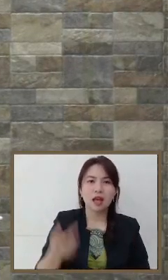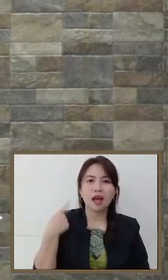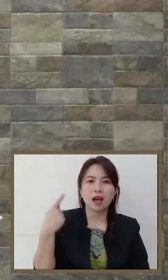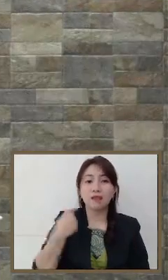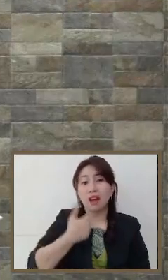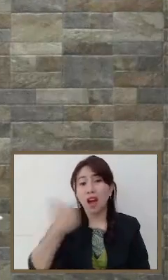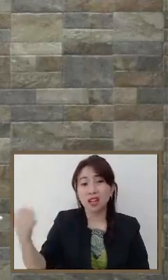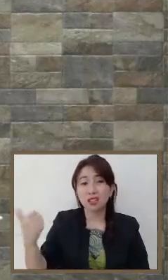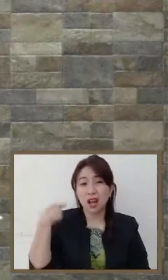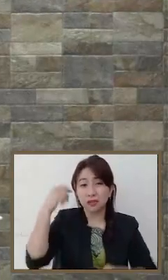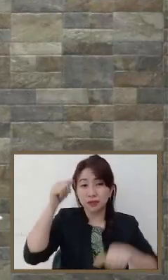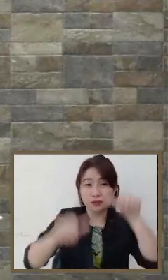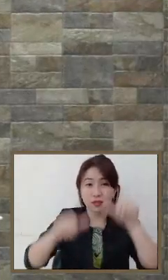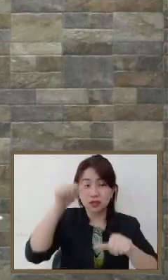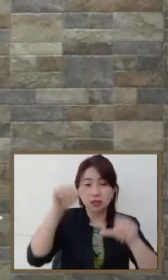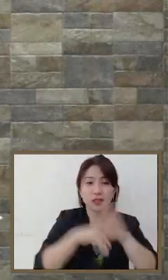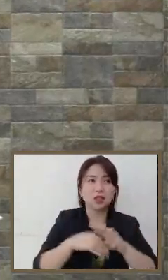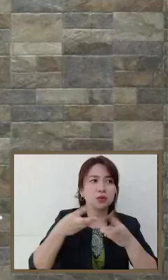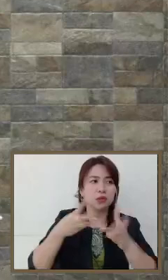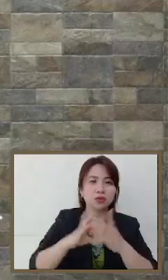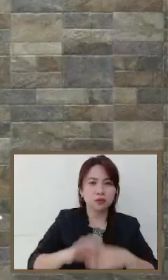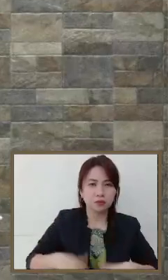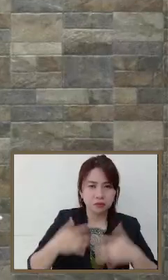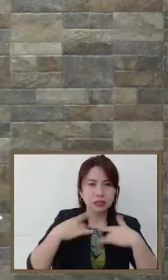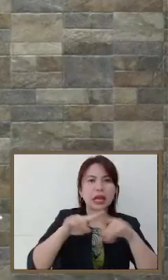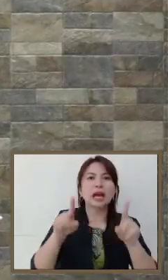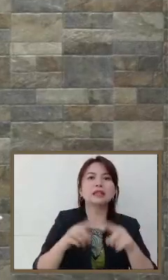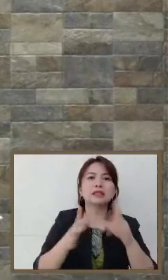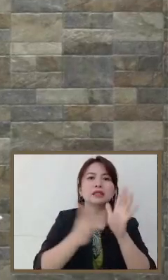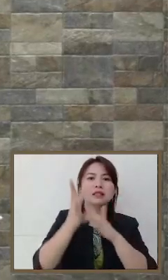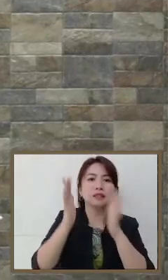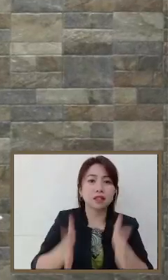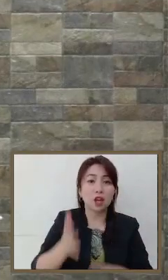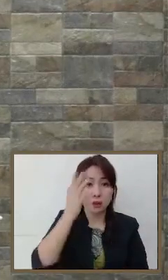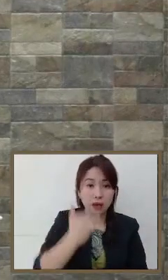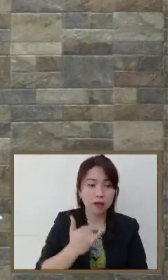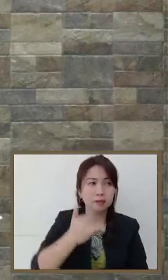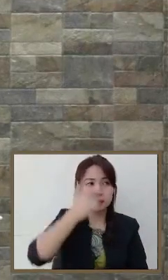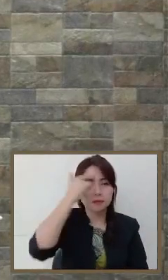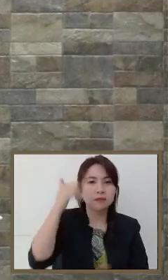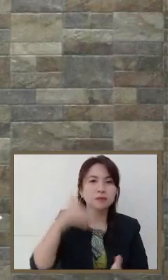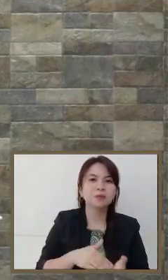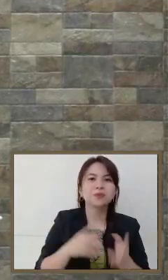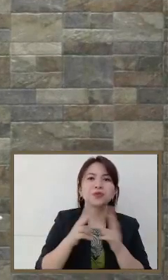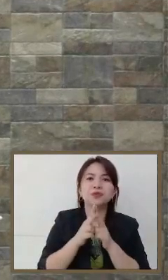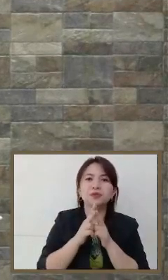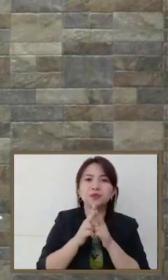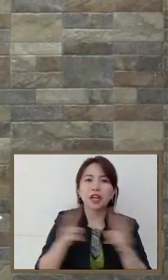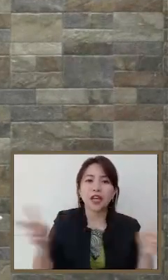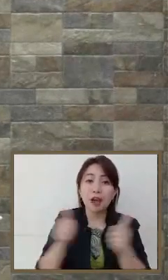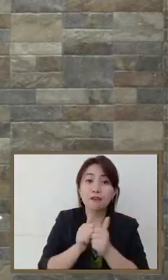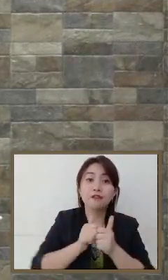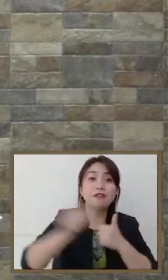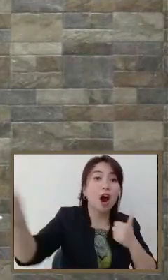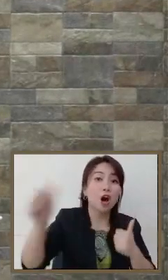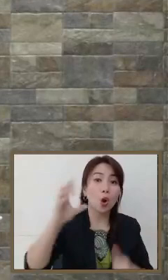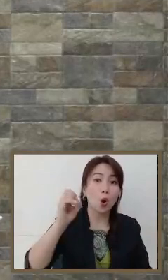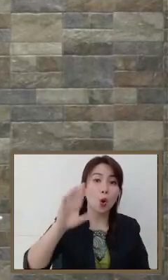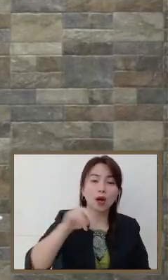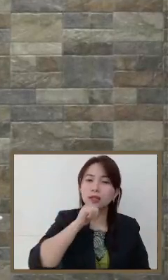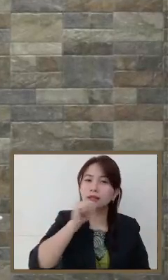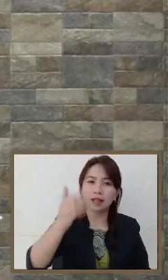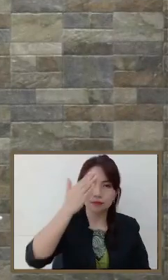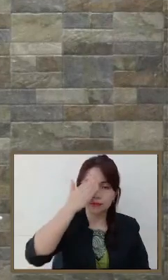napakaraming aspeto ng kanyang buhay bilang isang Kristiyano sa kadahilanang malayo o hindi pa ganoon niya kakilala ang